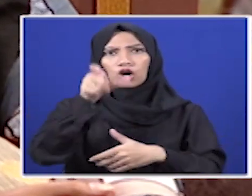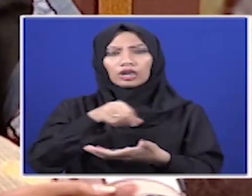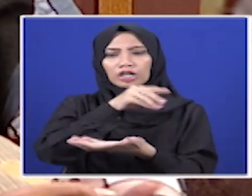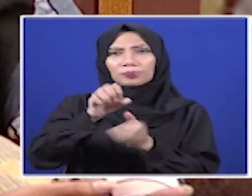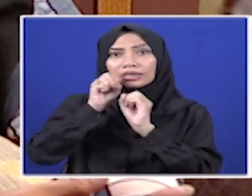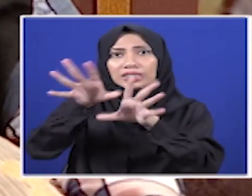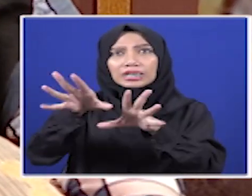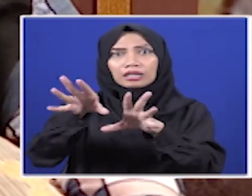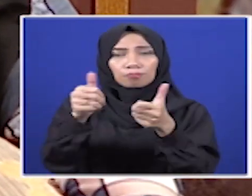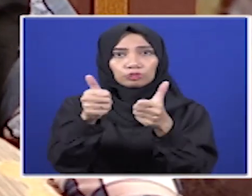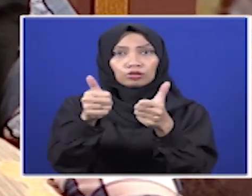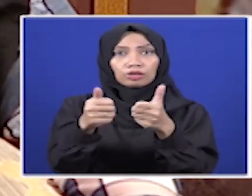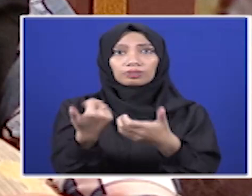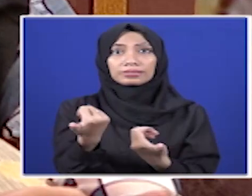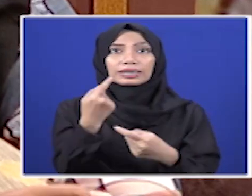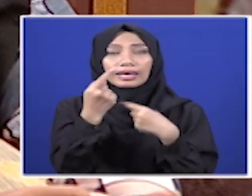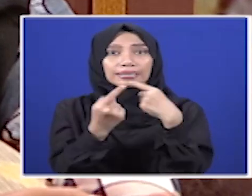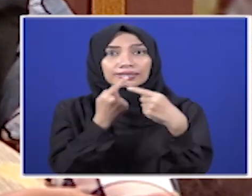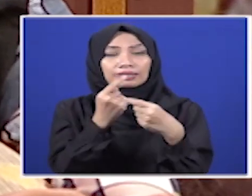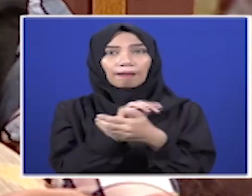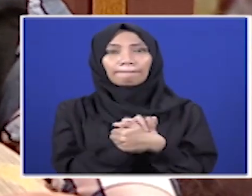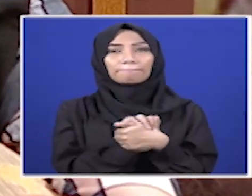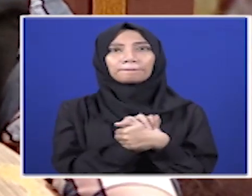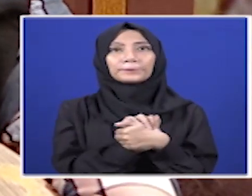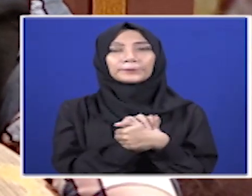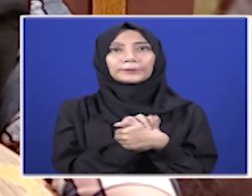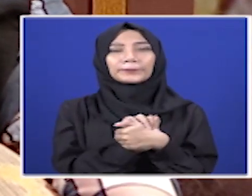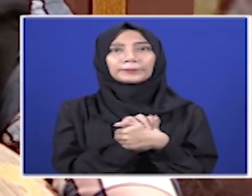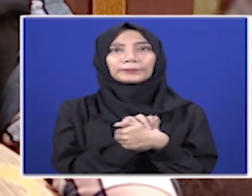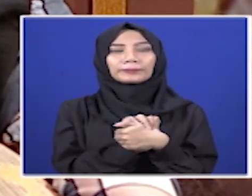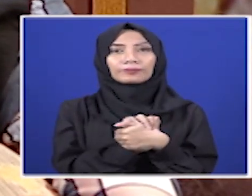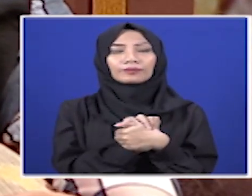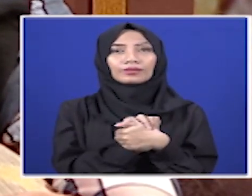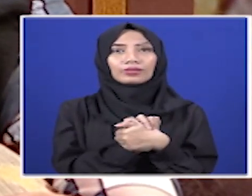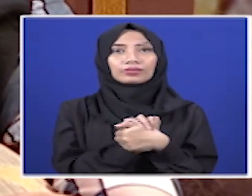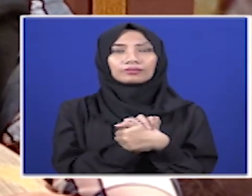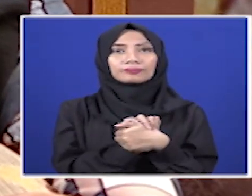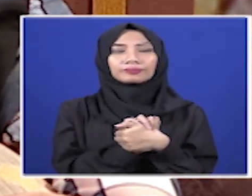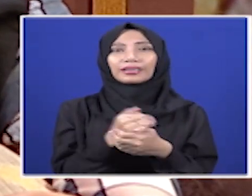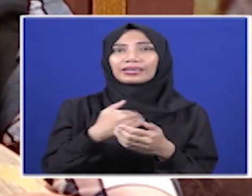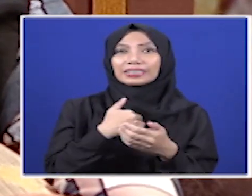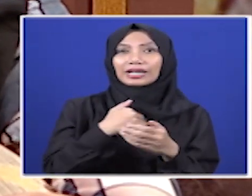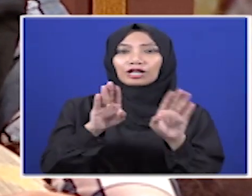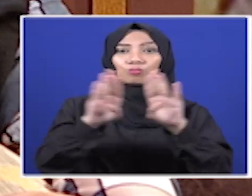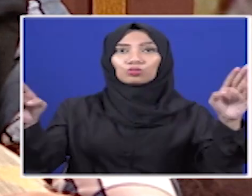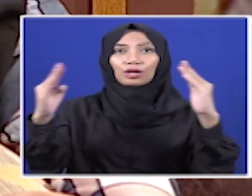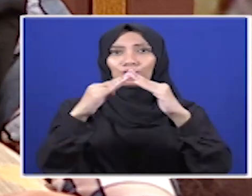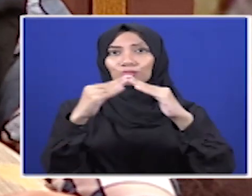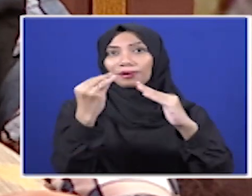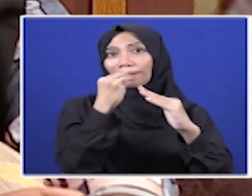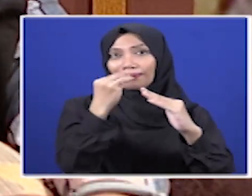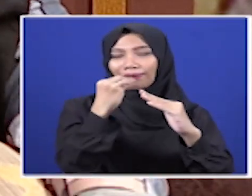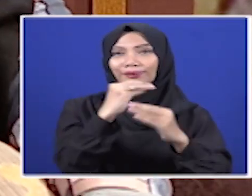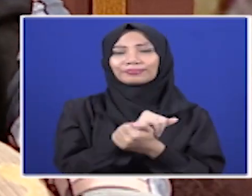cerita dari mana mbak saya kan jualan ini ya Mas makanan ya kan